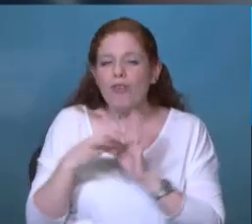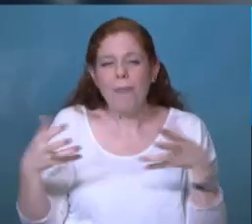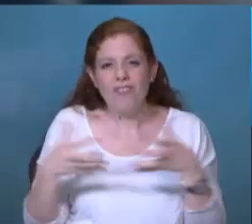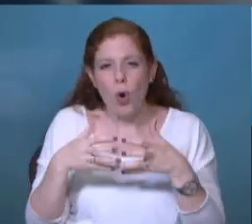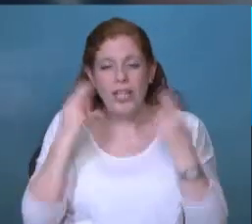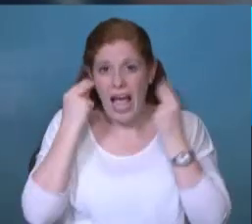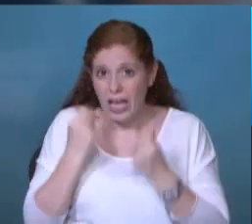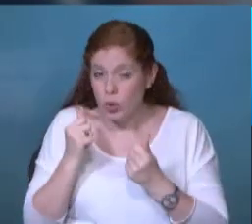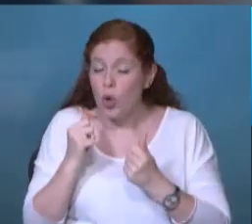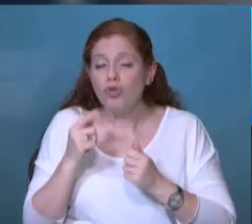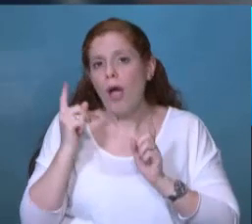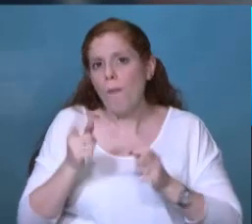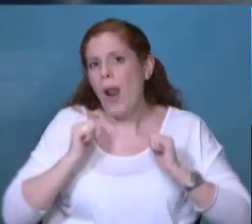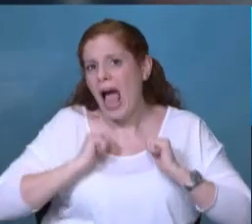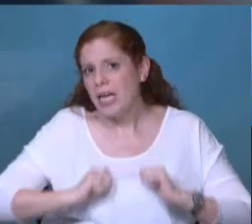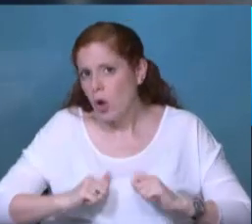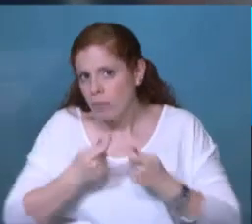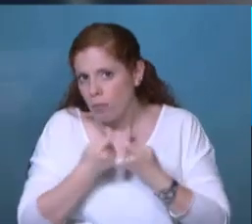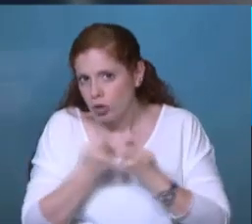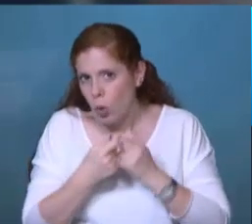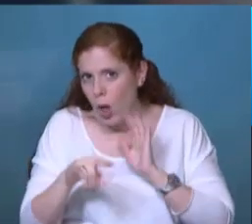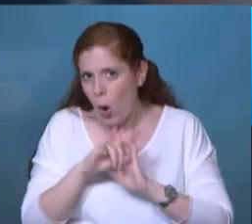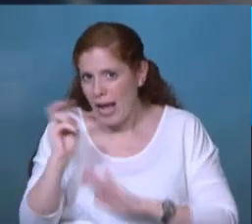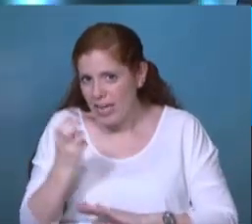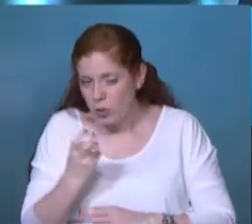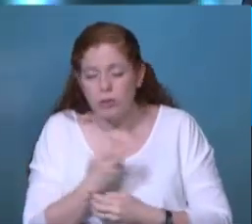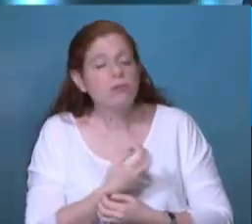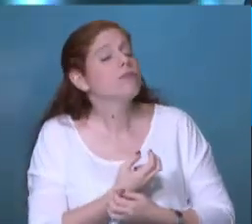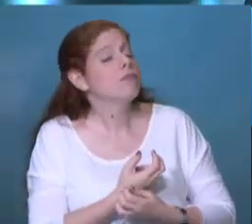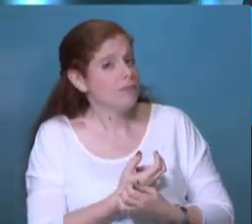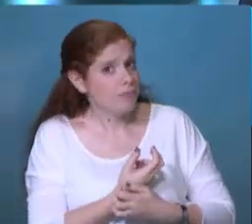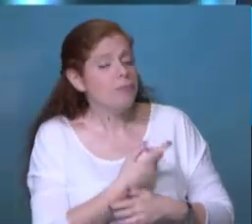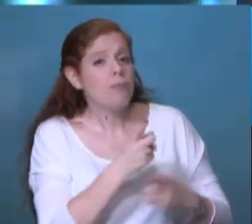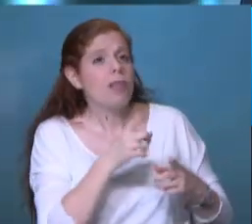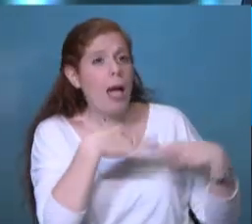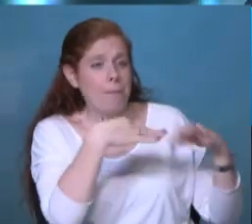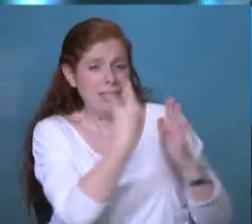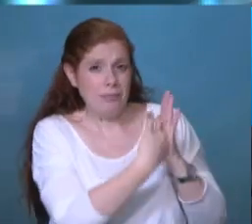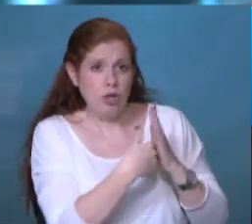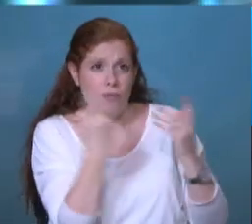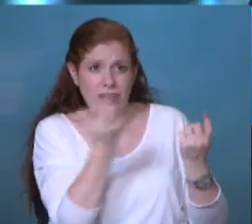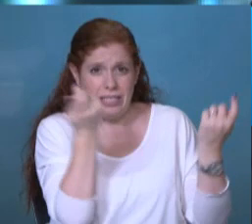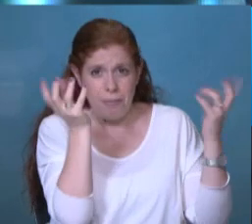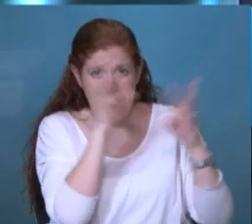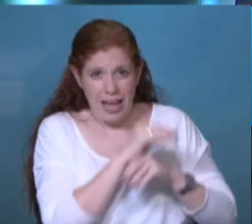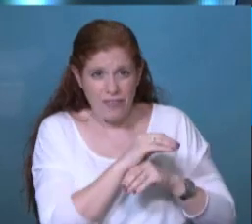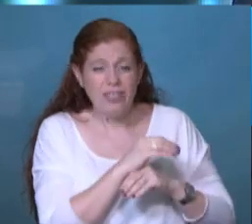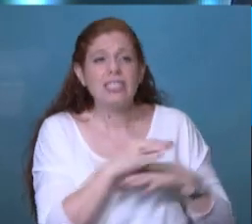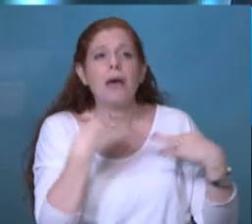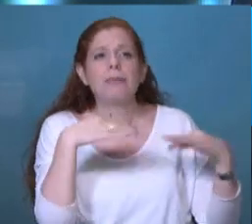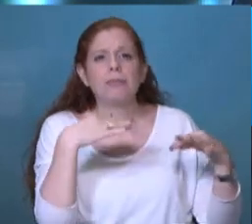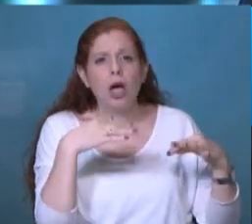ואמור להרגיע אותן בכל מה שקשור לחוק הגיוס. כן, המסמך שאנחנו מפרסמים הערב זה המסמך שבעצם הליכוד העביר בימים